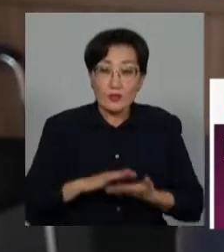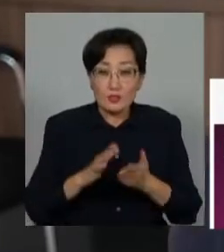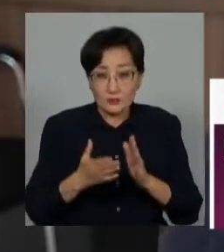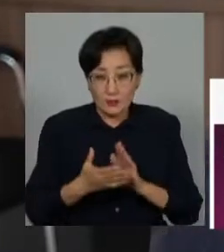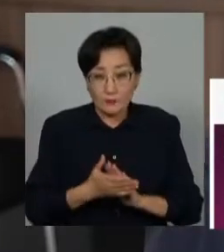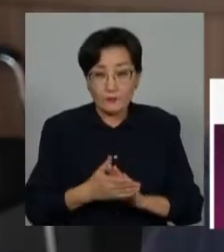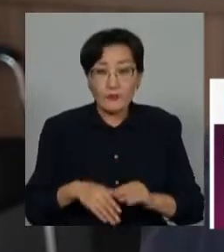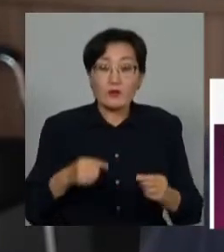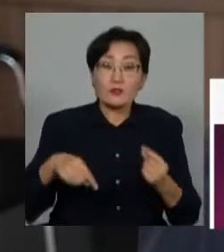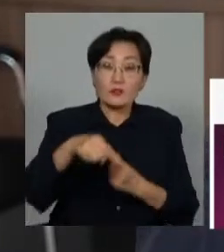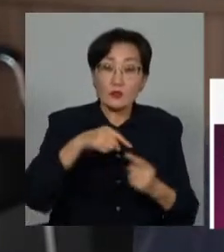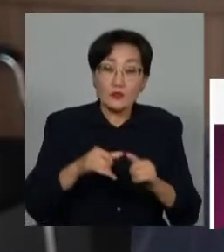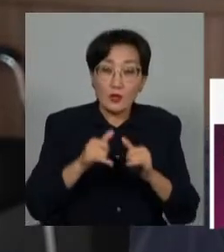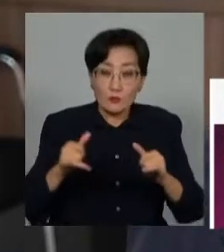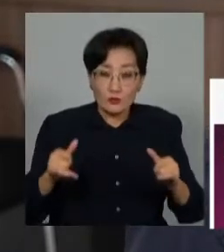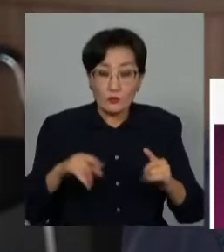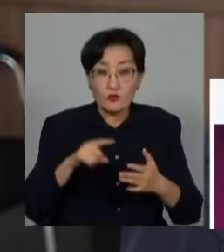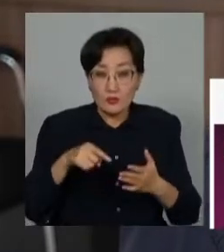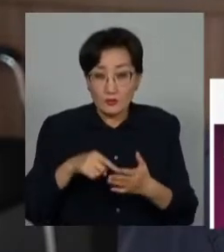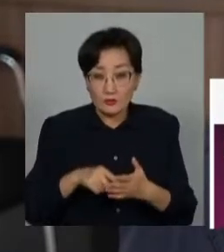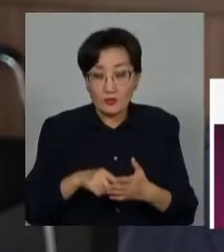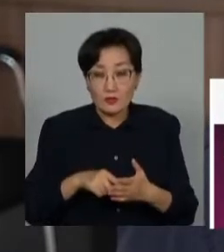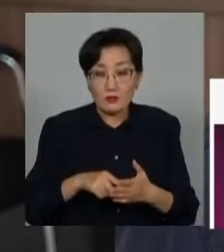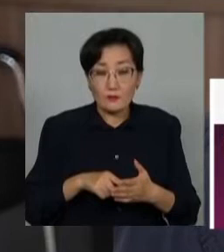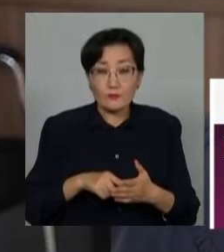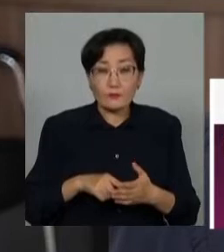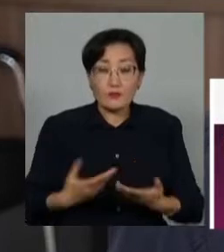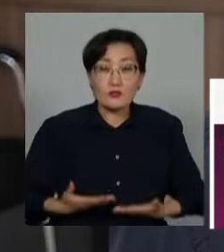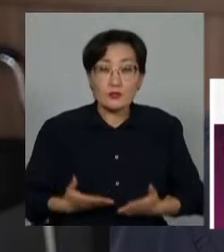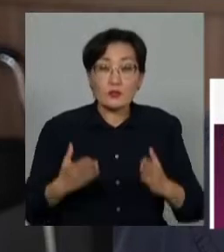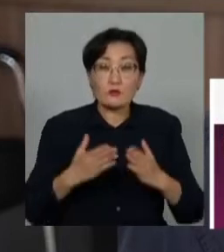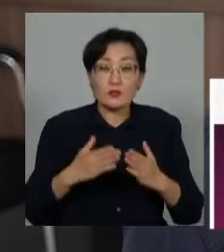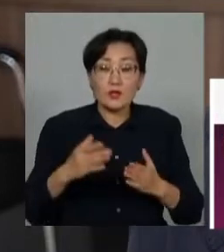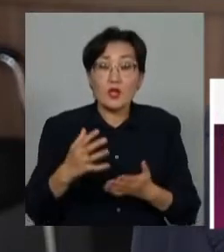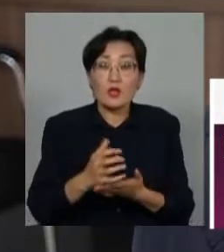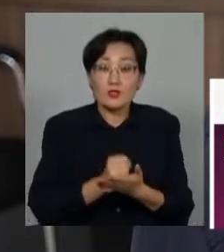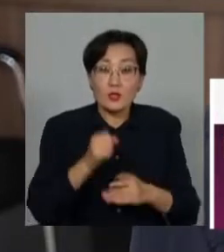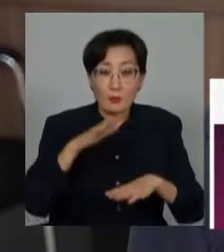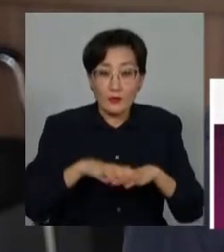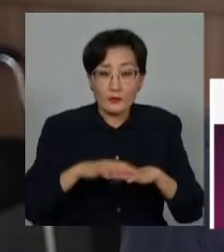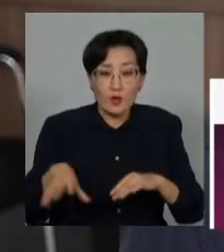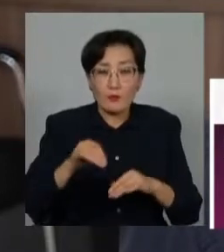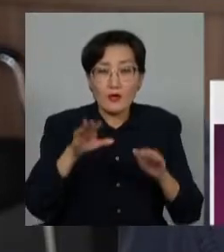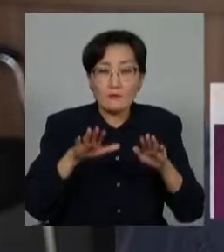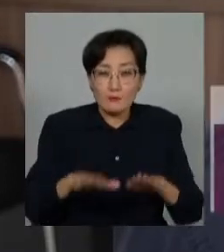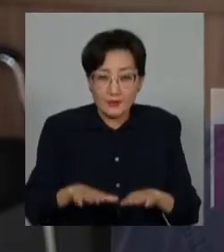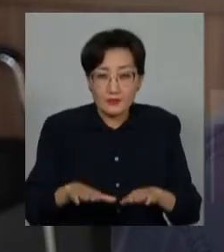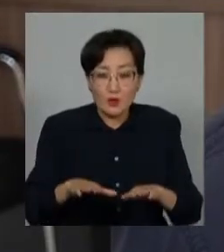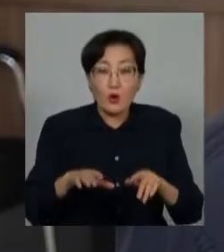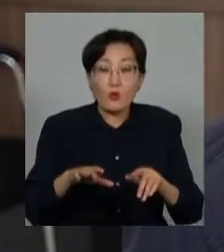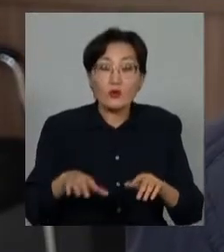кәсіпкерлерді дамыту, жаңағы тұрғын үй жинақ банкісінің несі бәрі бір жерде ыңғайлы шоғырланған